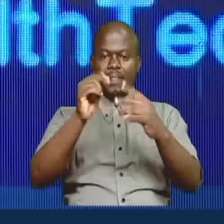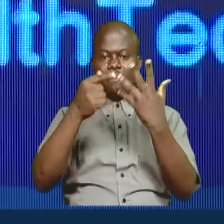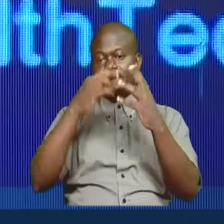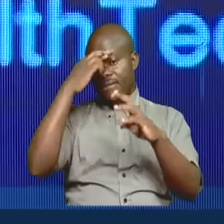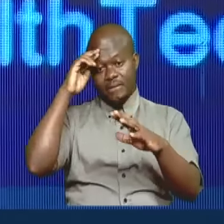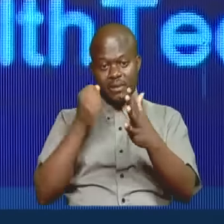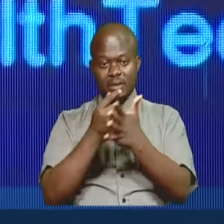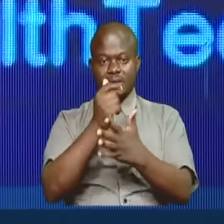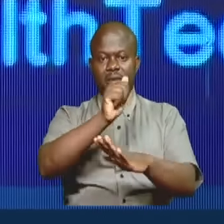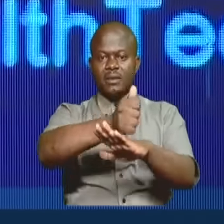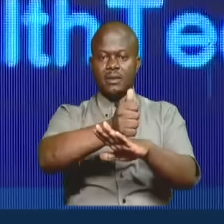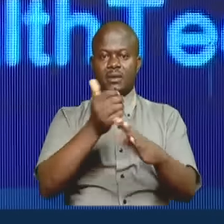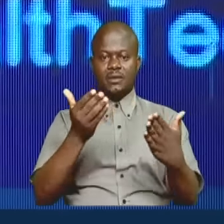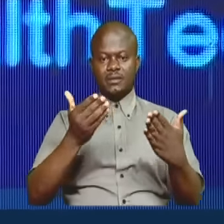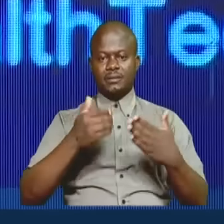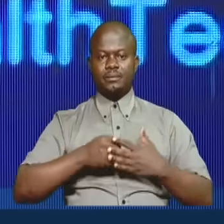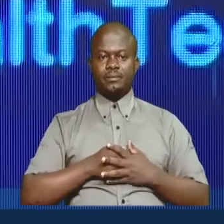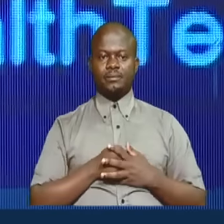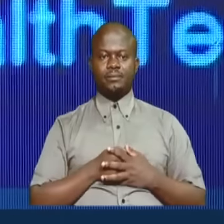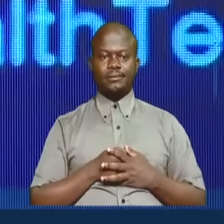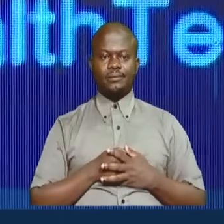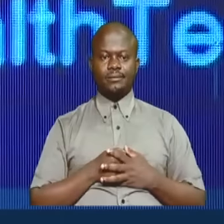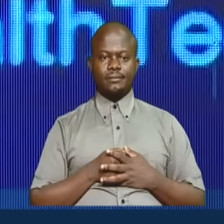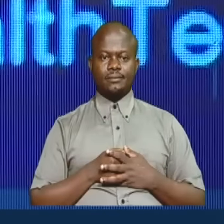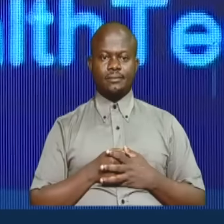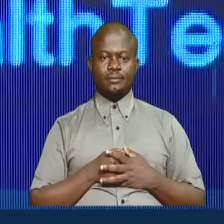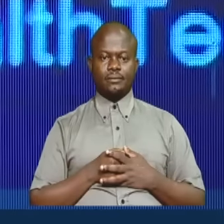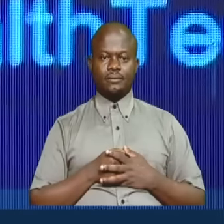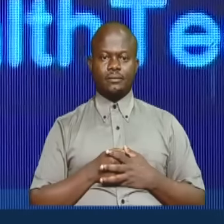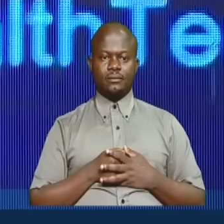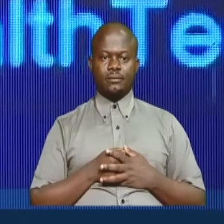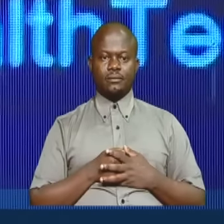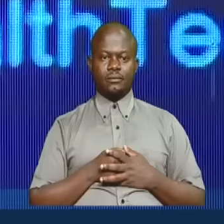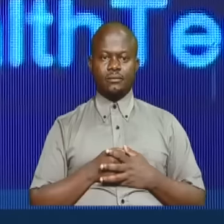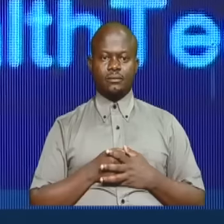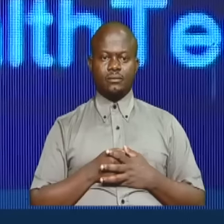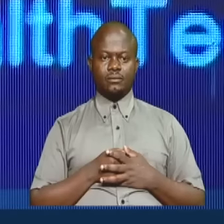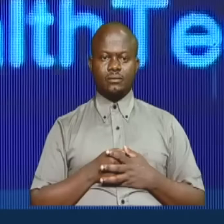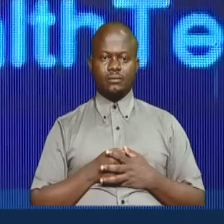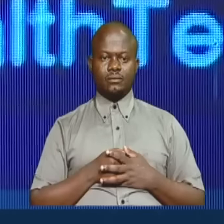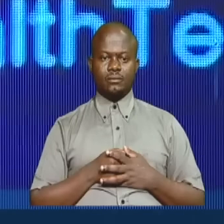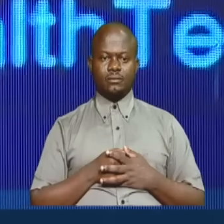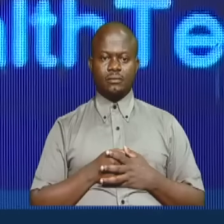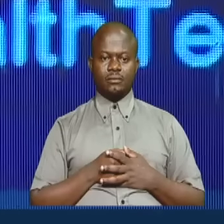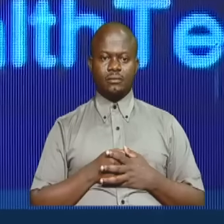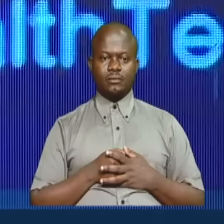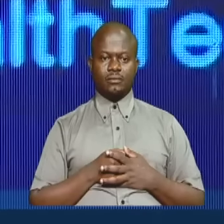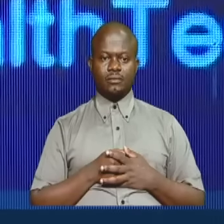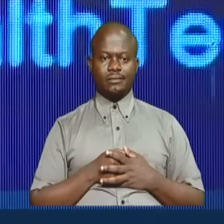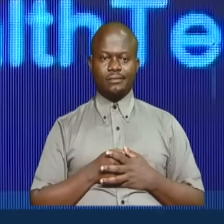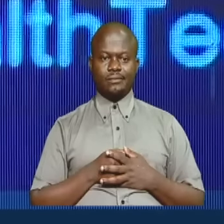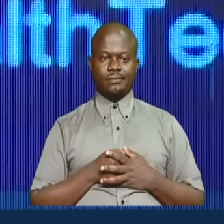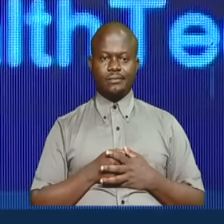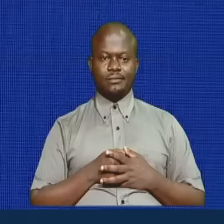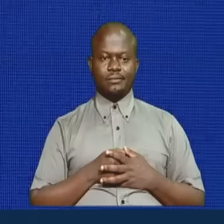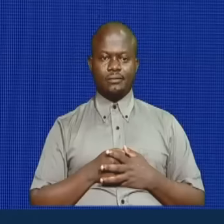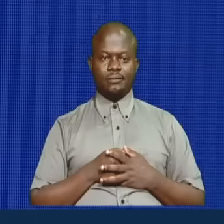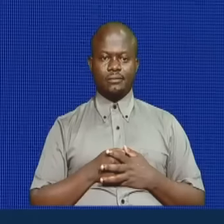yashyiriweho. Benefit from the meaning of all that it carries with